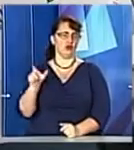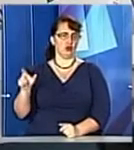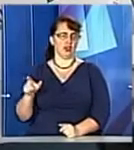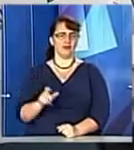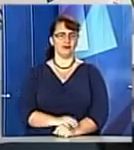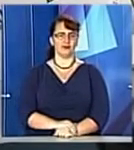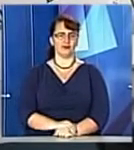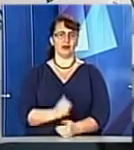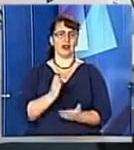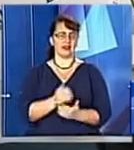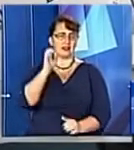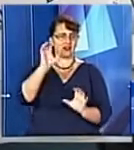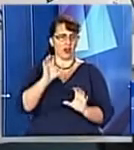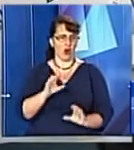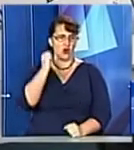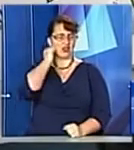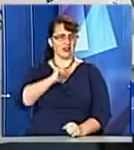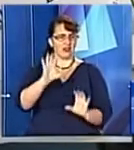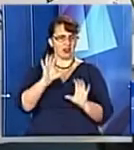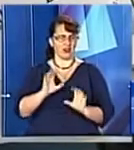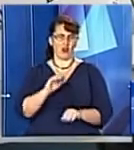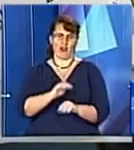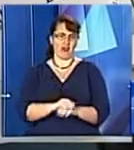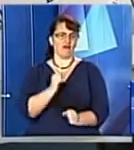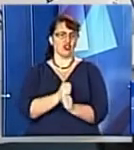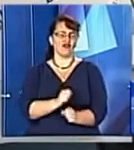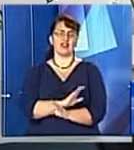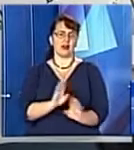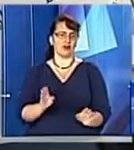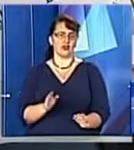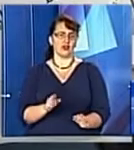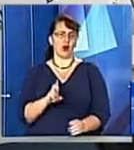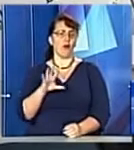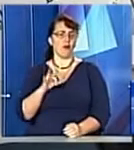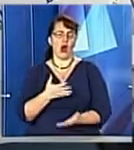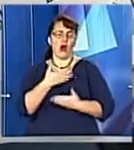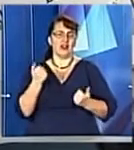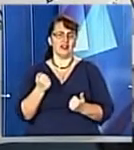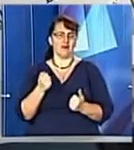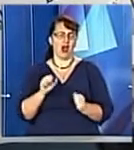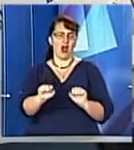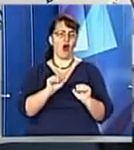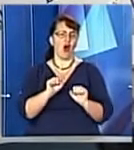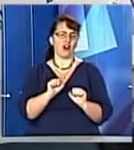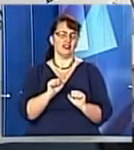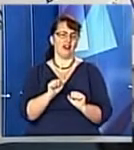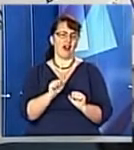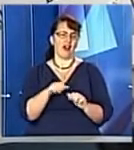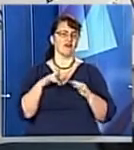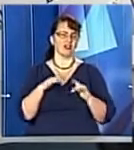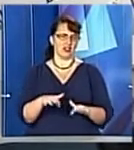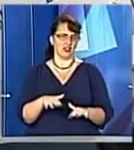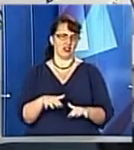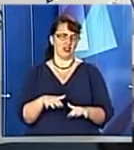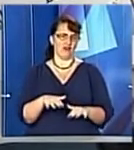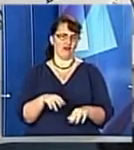У нас є закон, старий закон, який фактично не працює, тому що немає скоординованих дій в медичній спільноті,